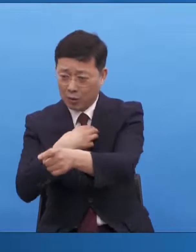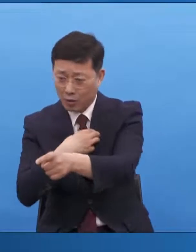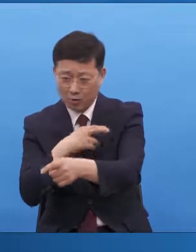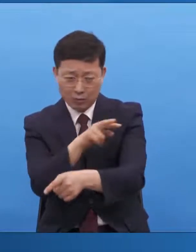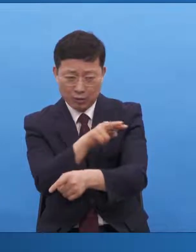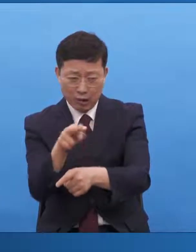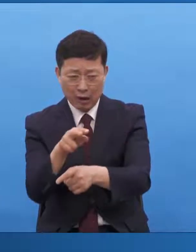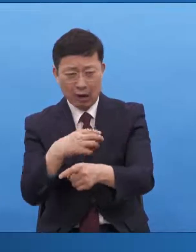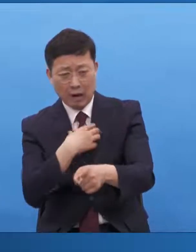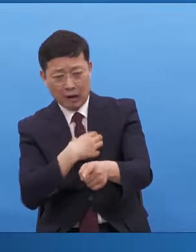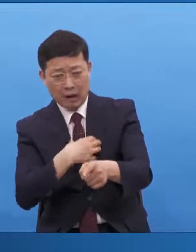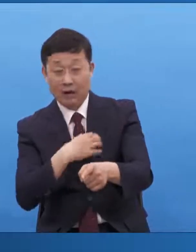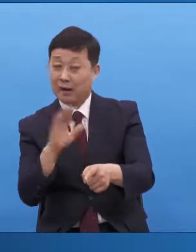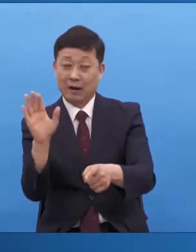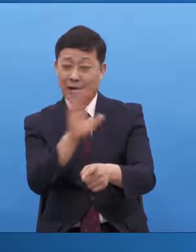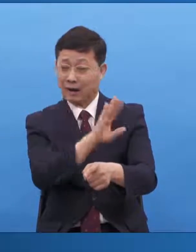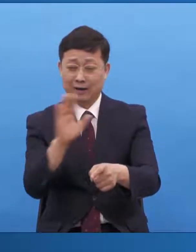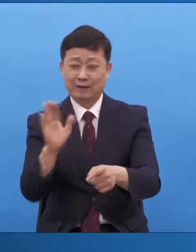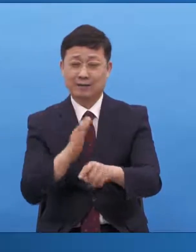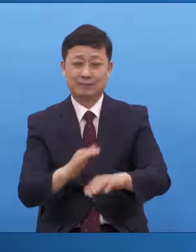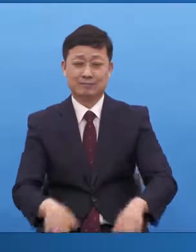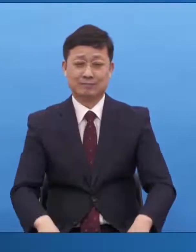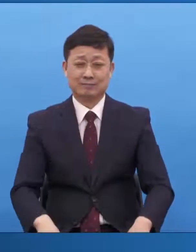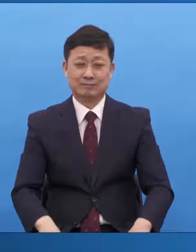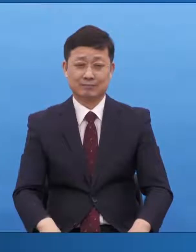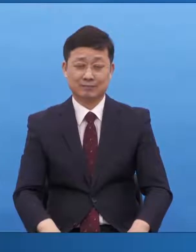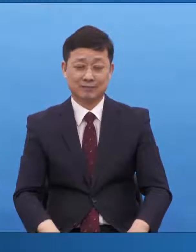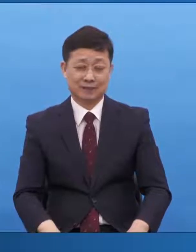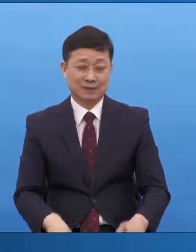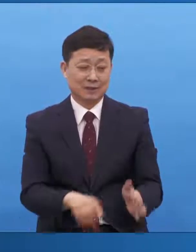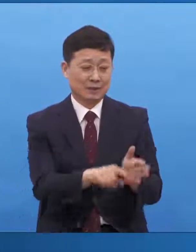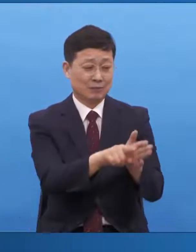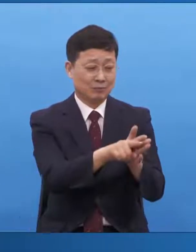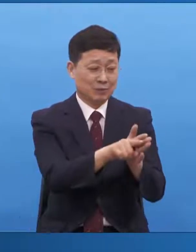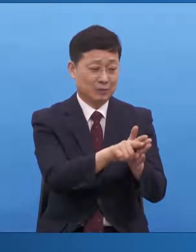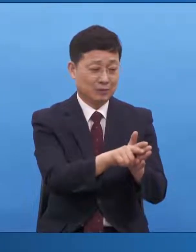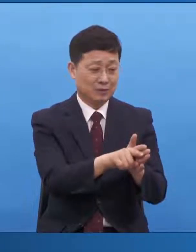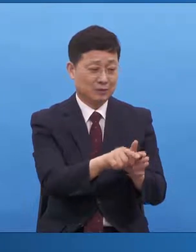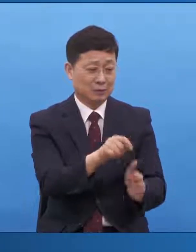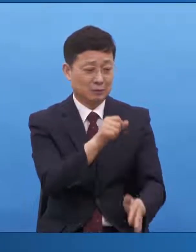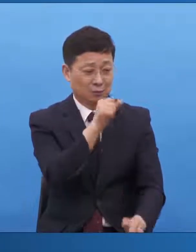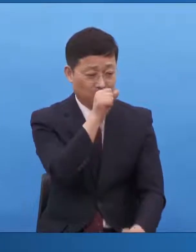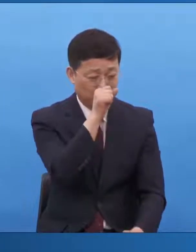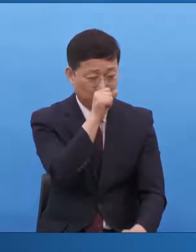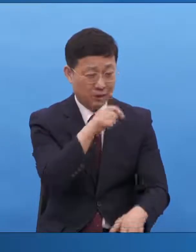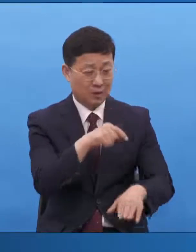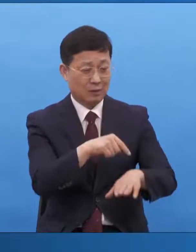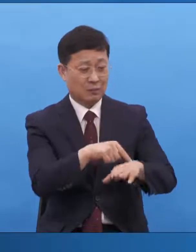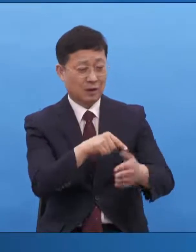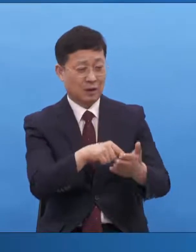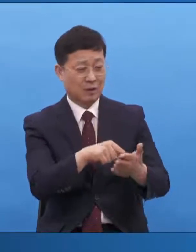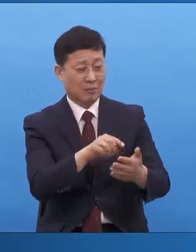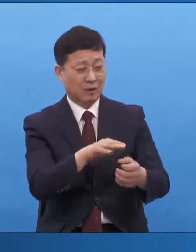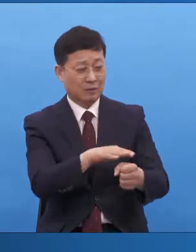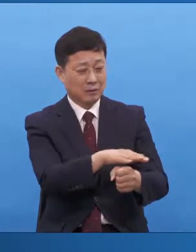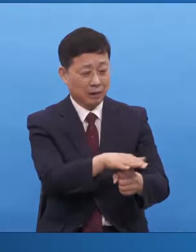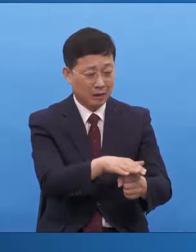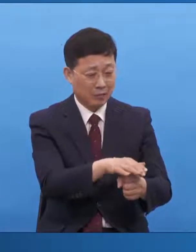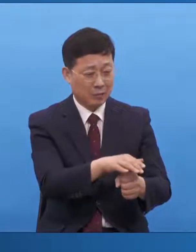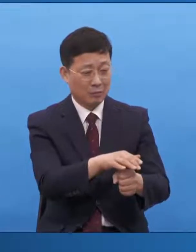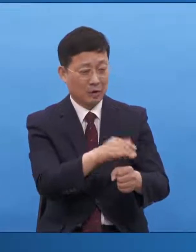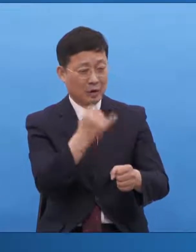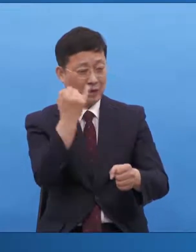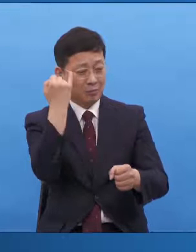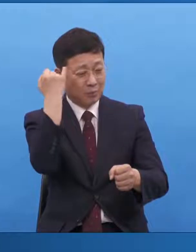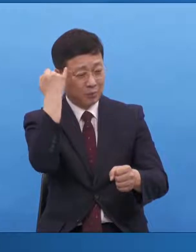내가 늘 하는 말 아닙니까? And so I always say. 믿음이 좋거나. Either have good faith. 착하거나. Or be kind. IQ가 높거나. Or have a high IQ. 세 중 하나는 돼야 되는데.